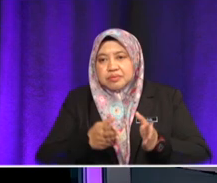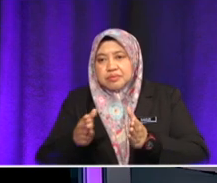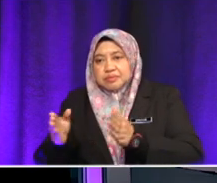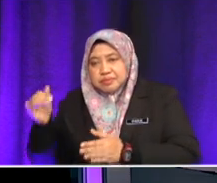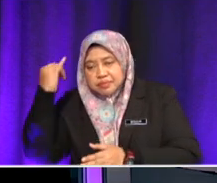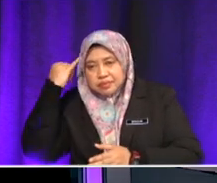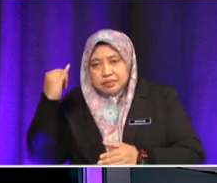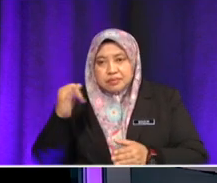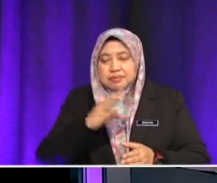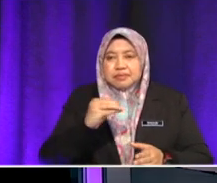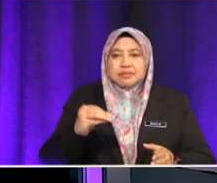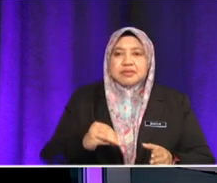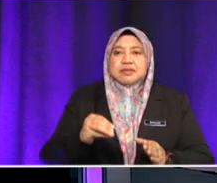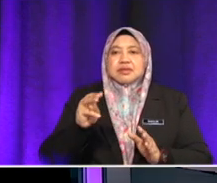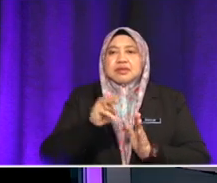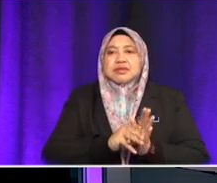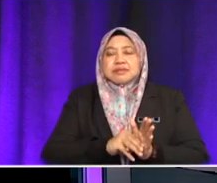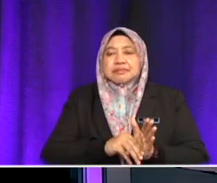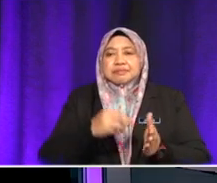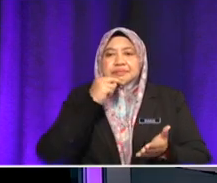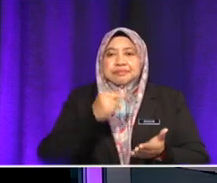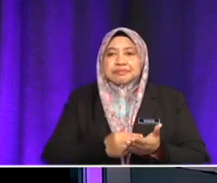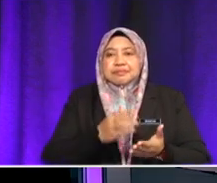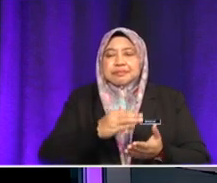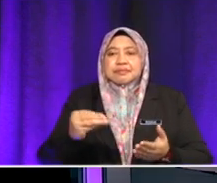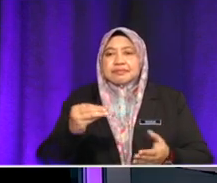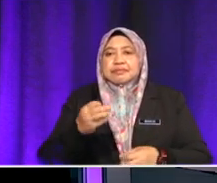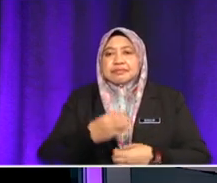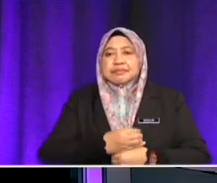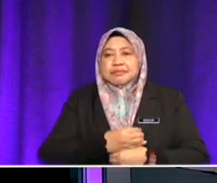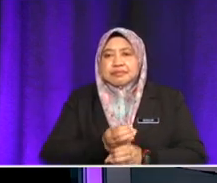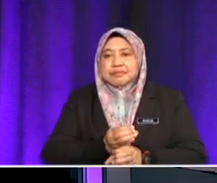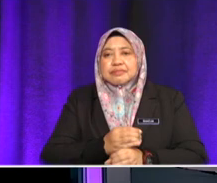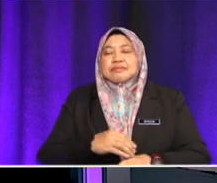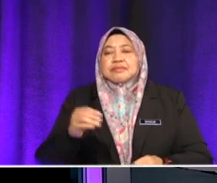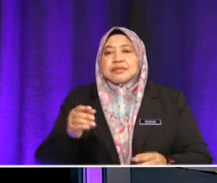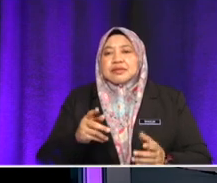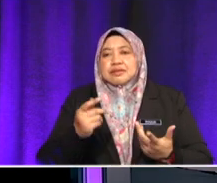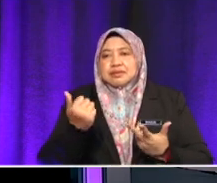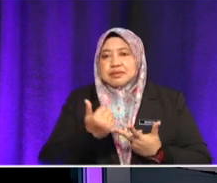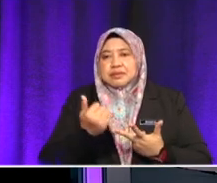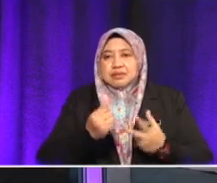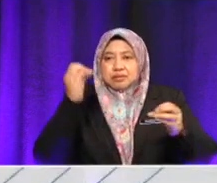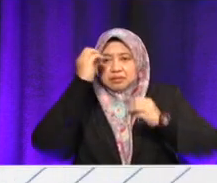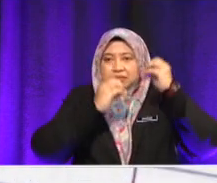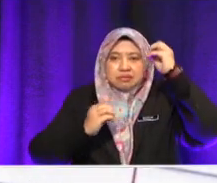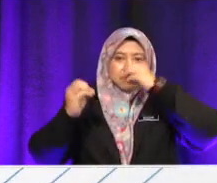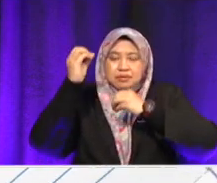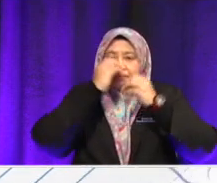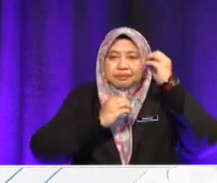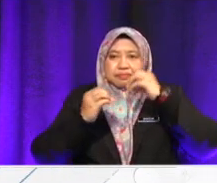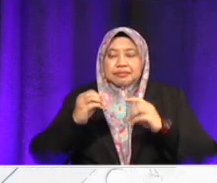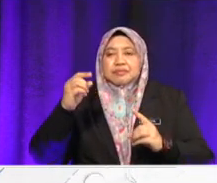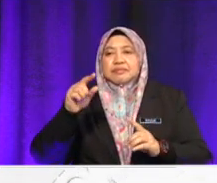mentafsir nilai dan juga mencipta dan Ayo sekali sudah tentulah kaidah pemerhatian sesuai